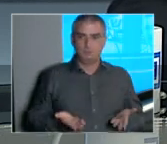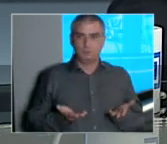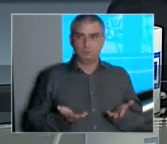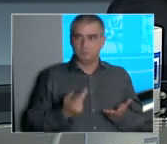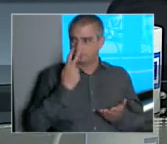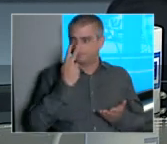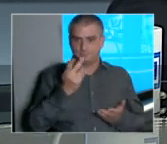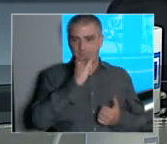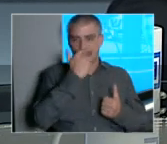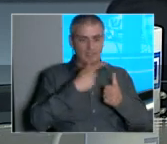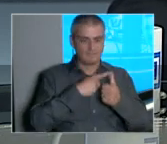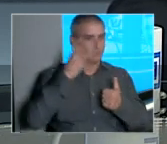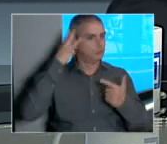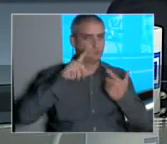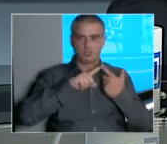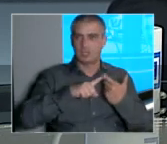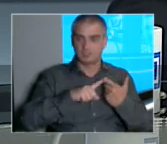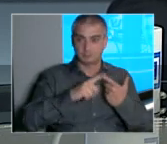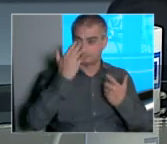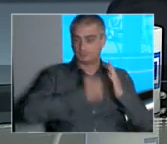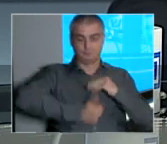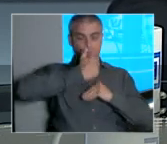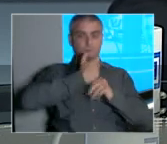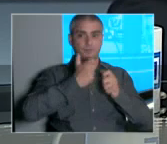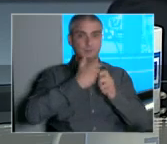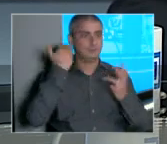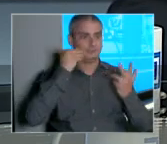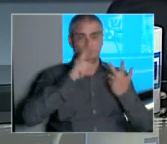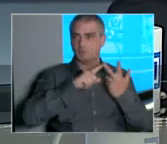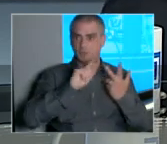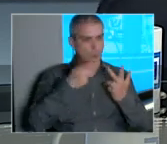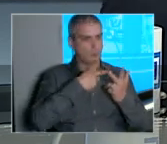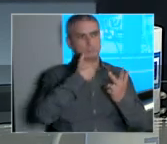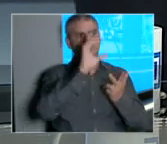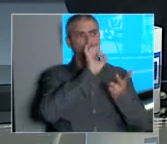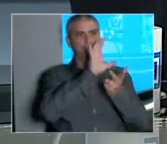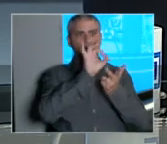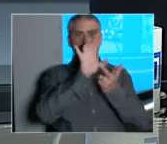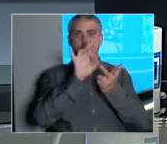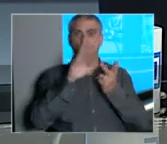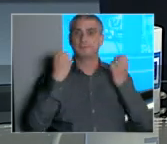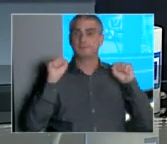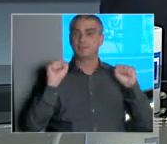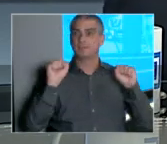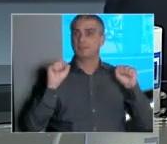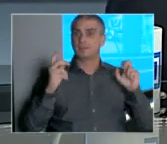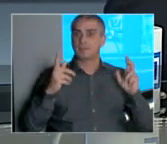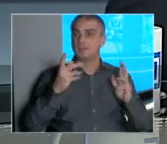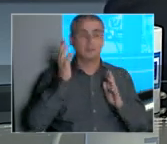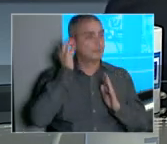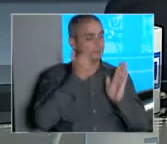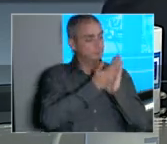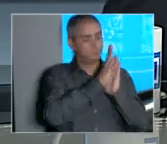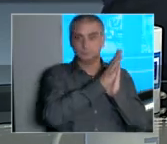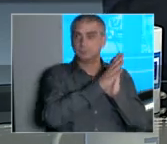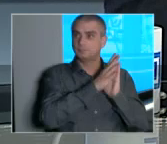אתה רואה שזה אבא גלון, שלי יחימוביץ', שעמדו בראש מפלגות, ציפי לבני, כולן בבית. בחלק החילוני אתה אומר. בחלק החילוני הדרת